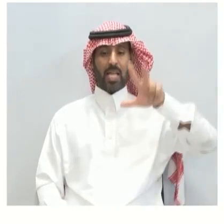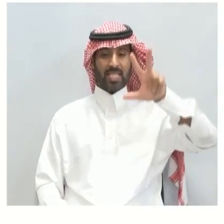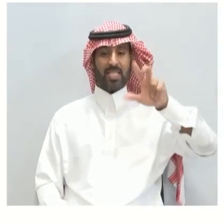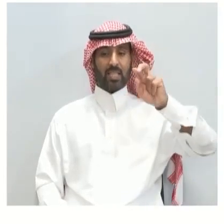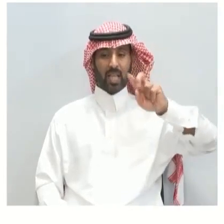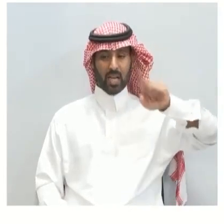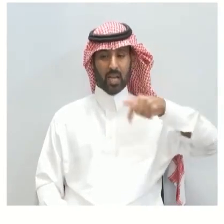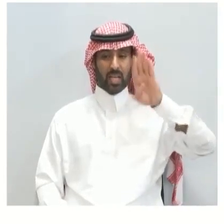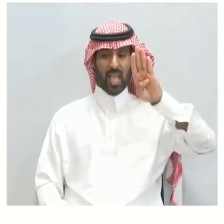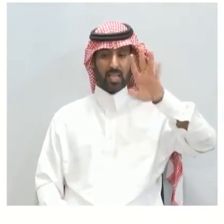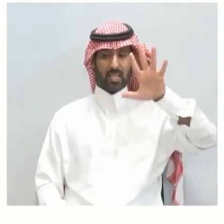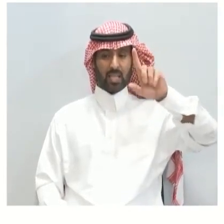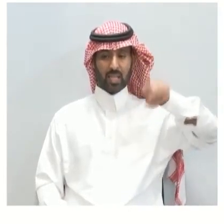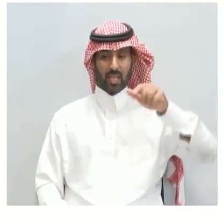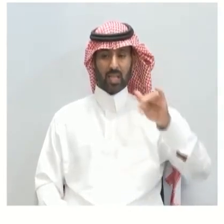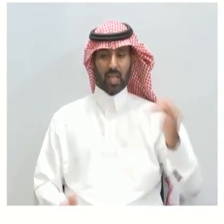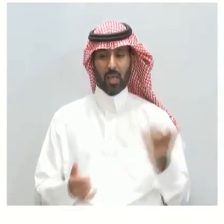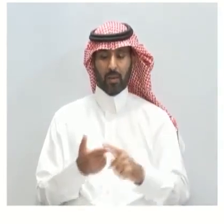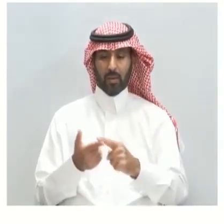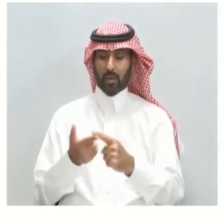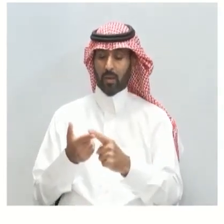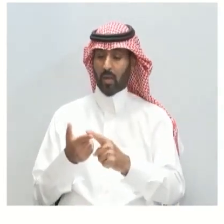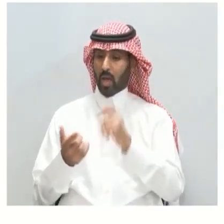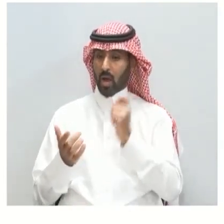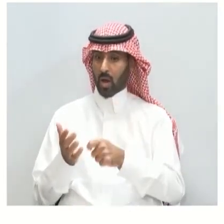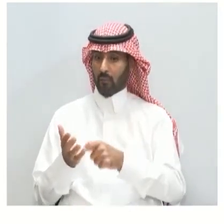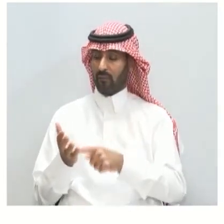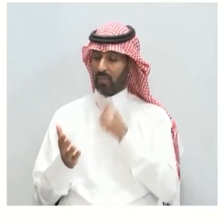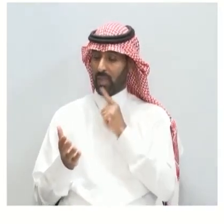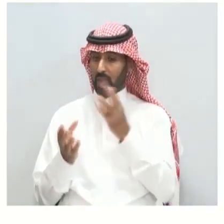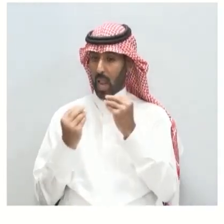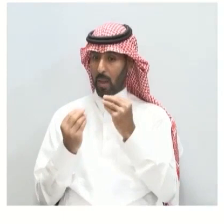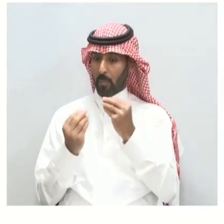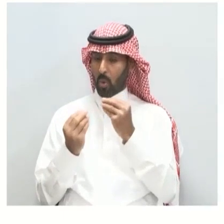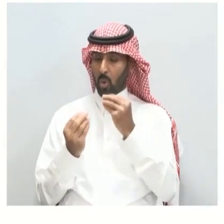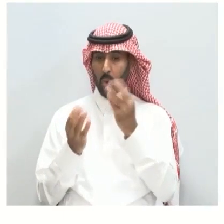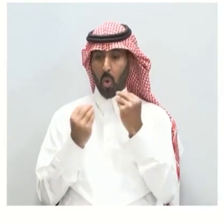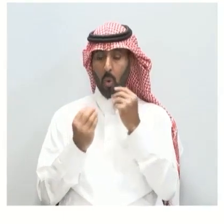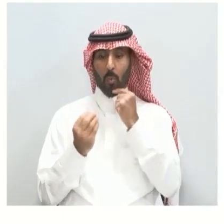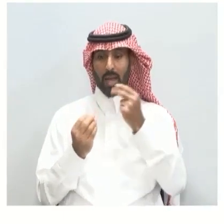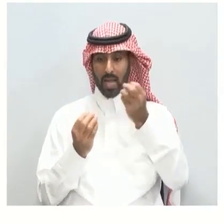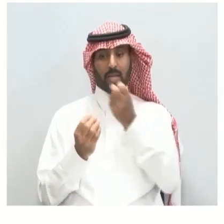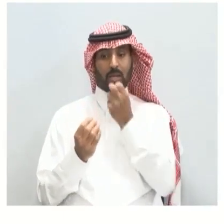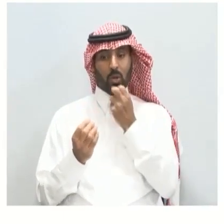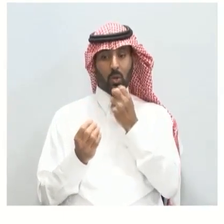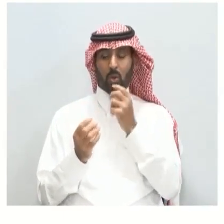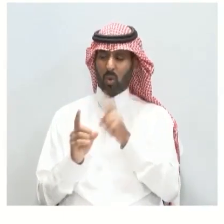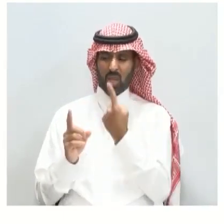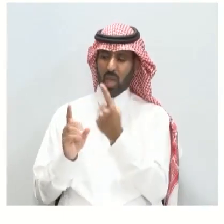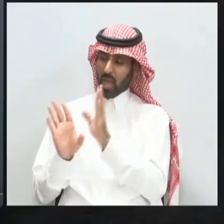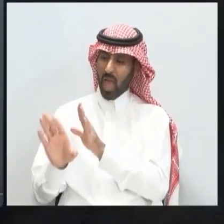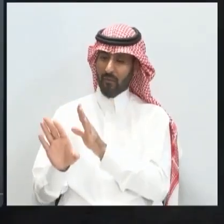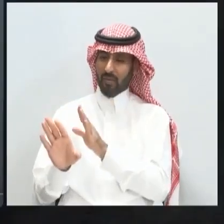علوم القران كذلك حكم تعلم علوم القران فرض كفايه تعلما وتعليما